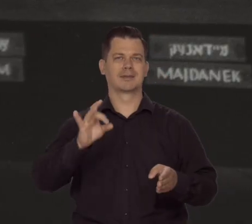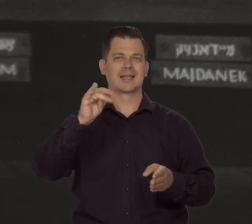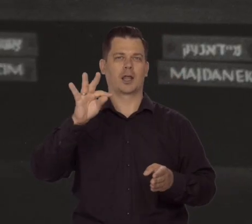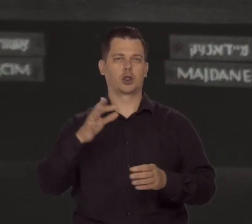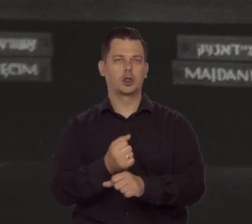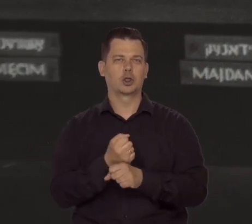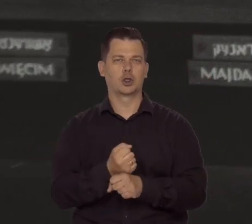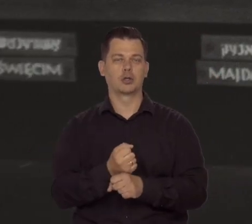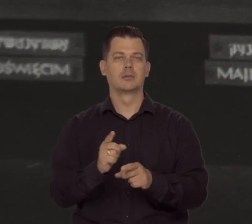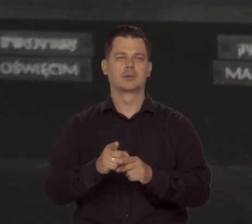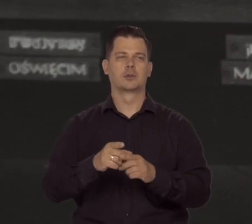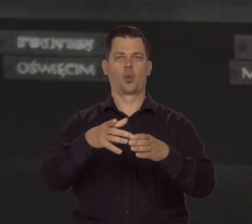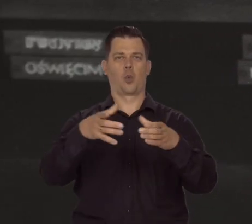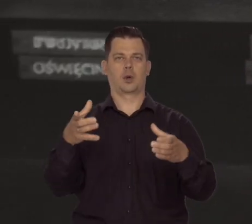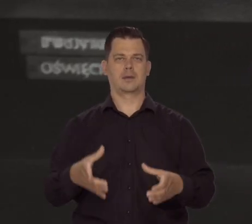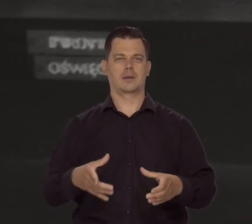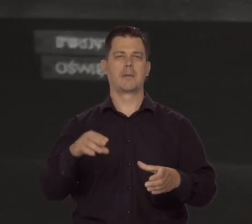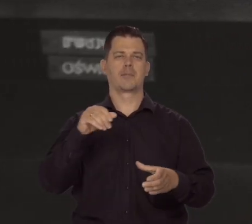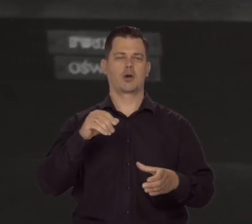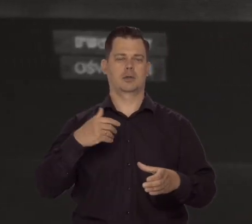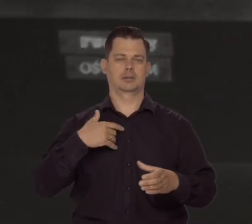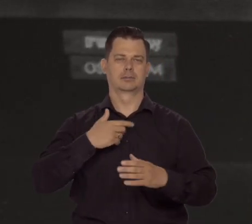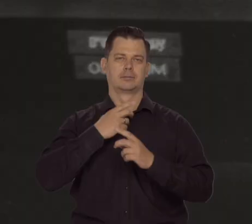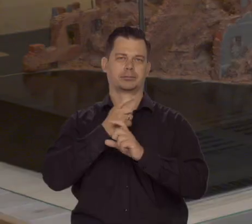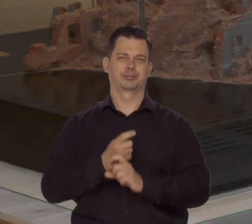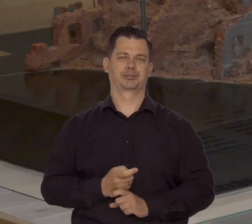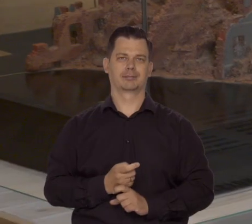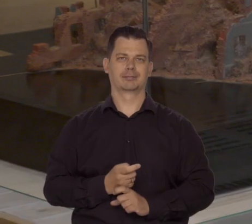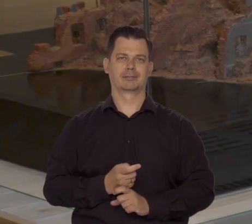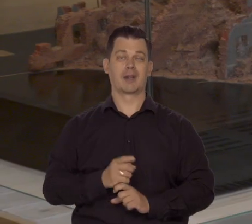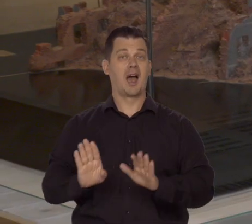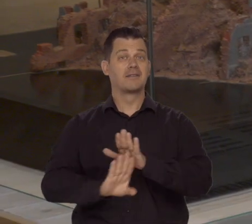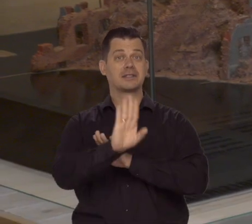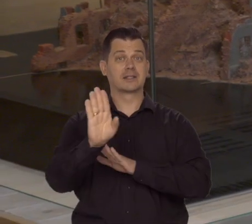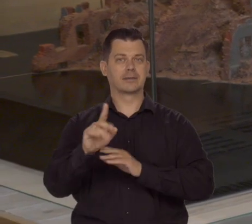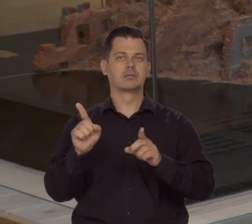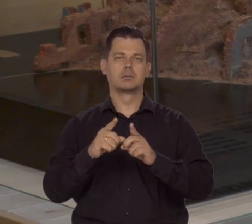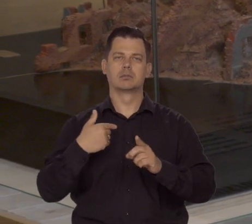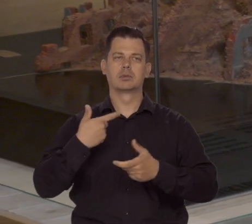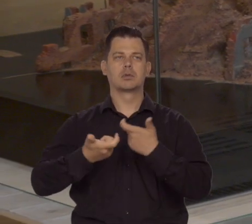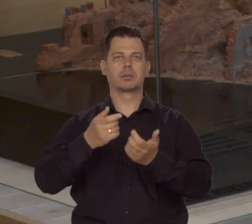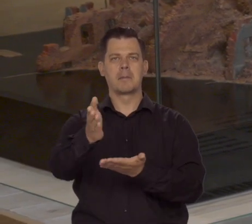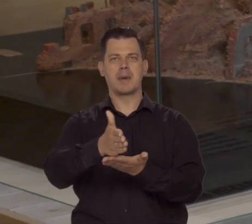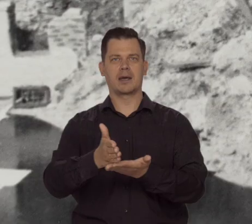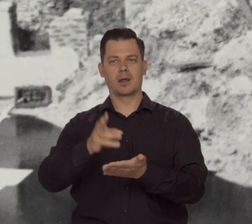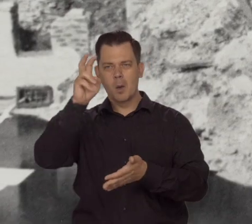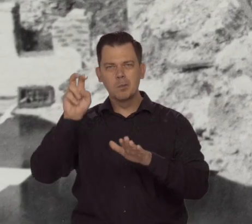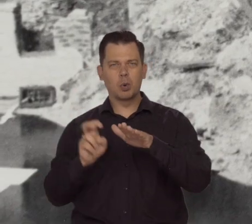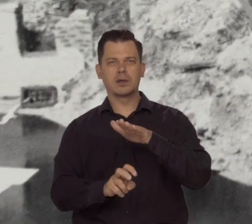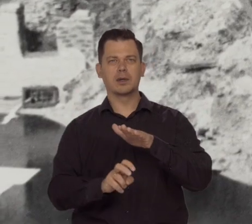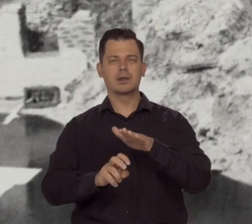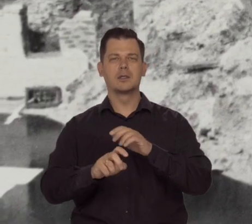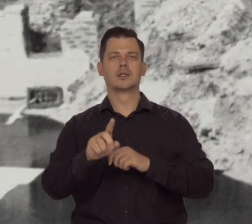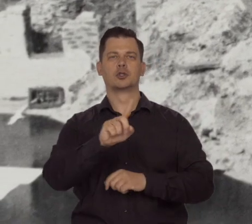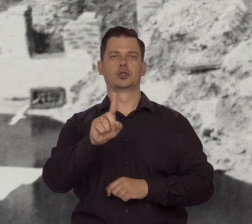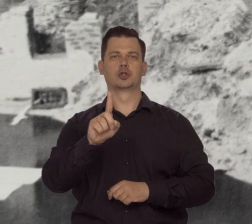gett, a także urny z prochami zamordowanych. Ważnym obiektem na wystawie była również starannie wykonana makieta bunkra